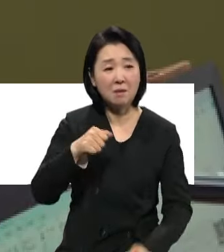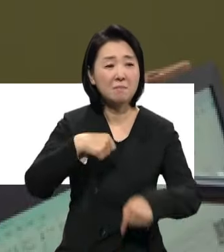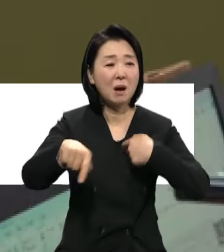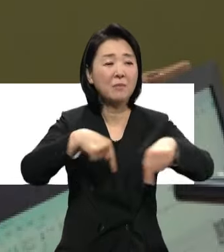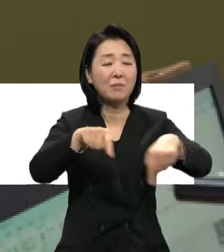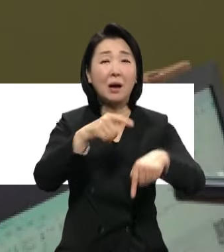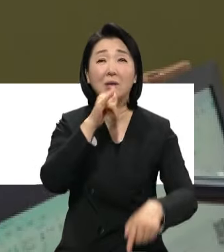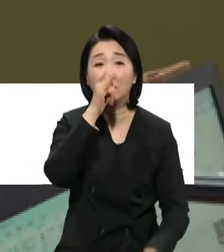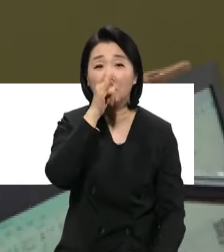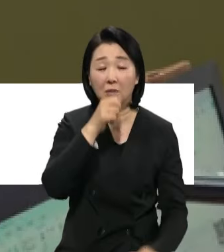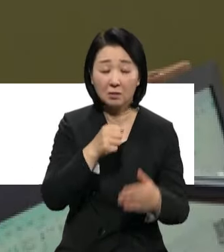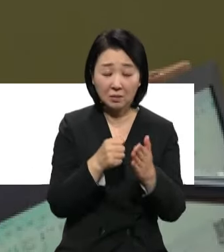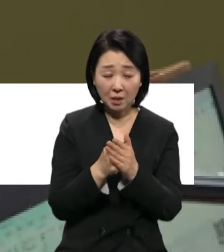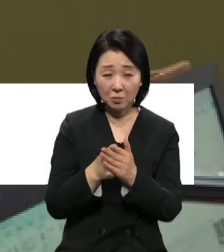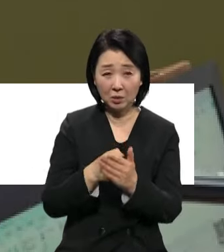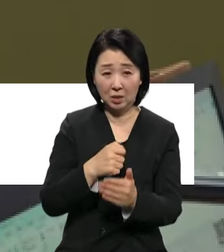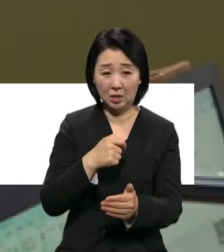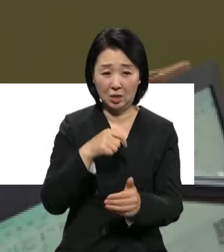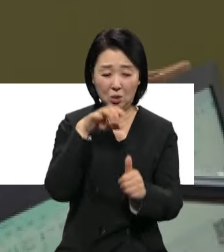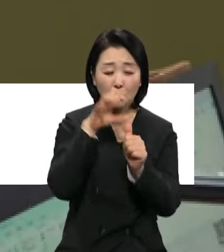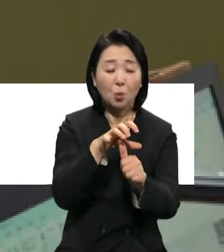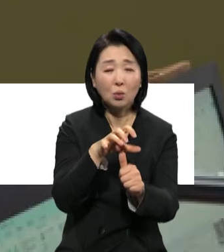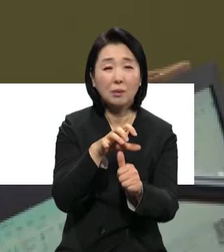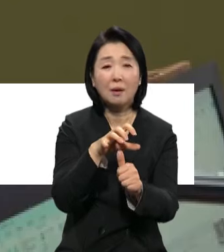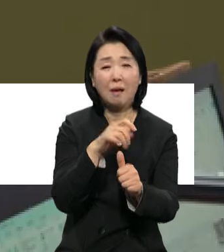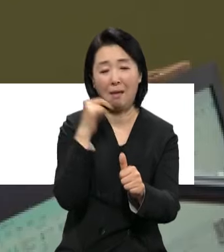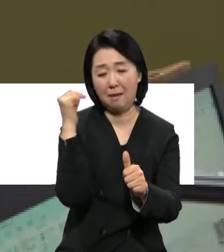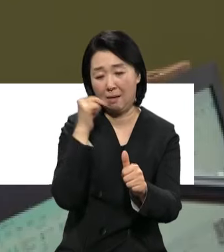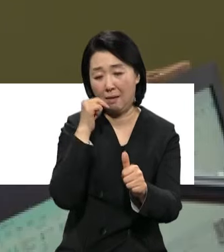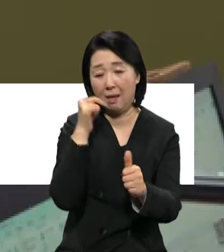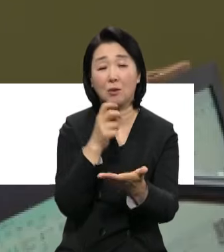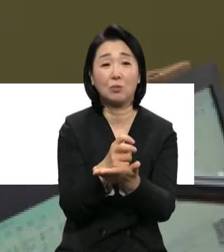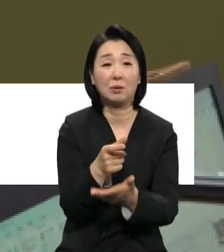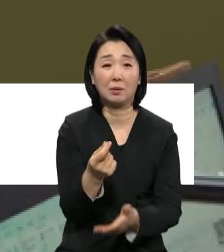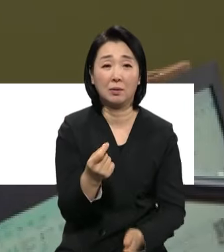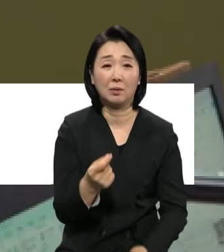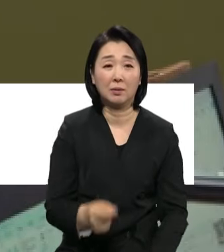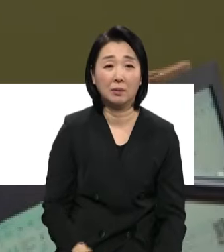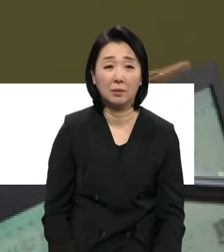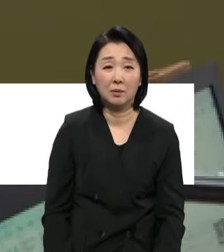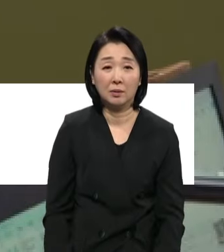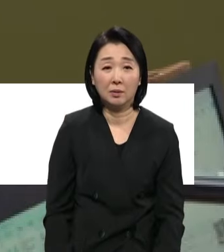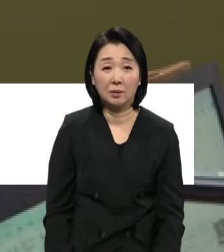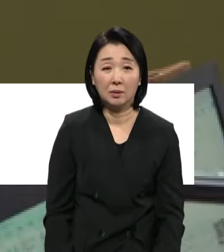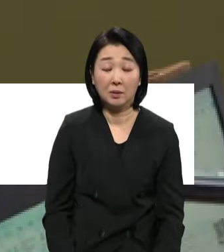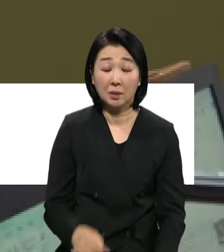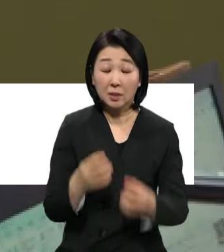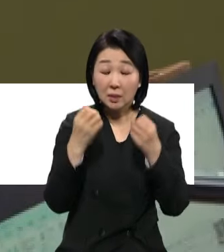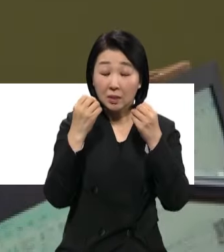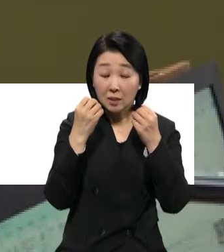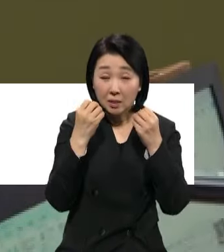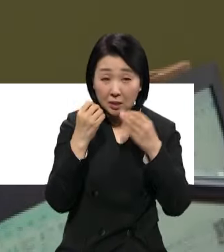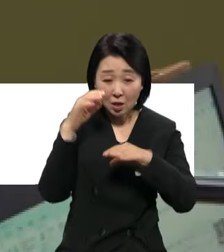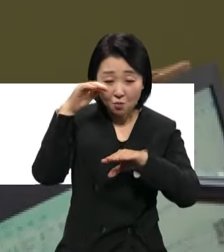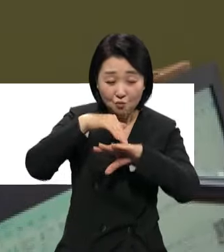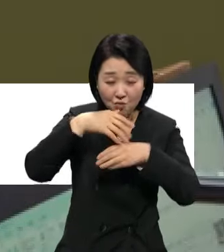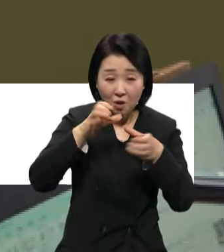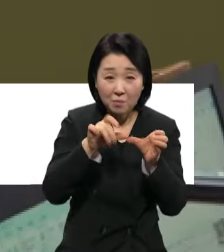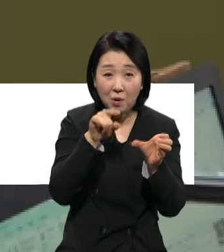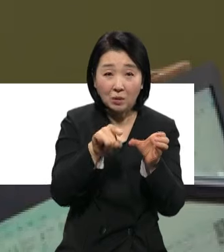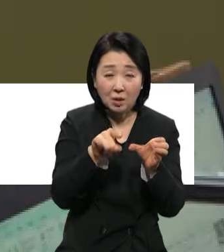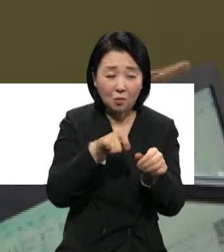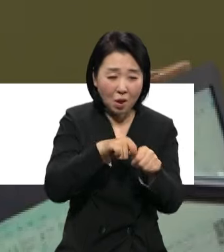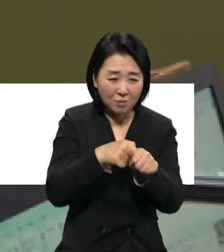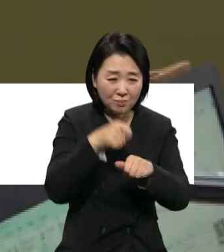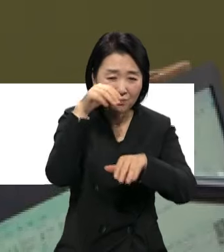지휘권자를 강력하게 통제 하는 이제 규정인데이 신교대가 그러한 차례를